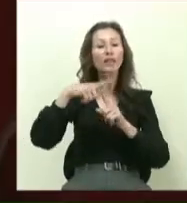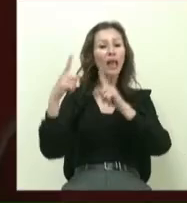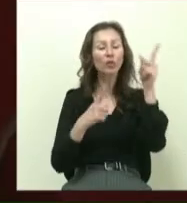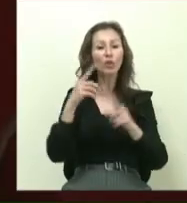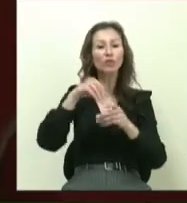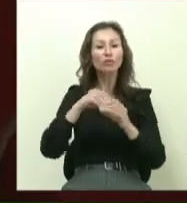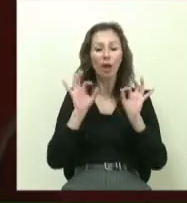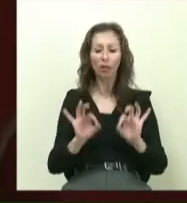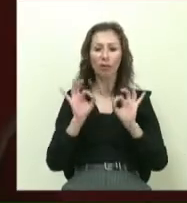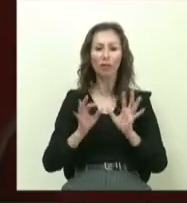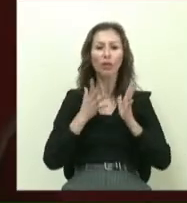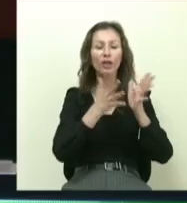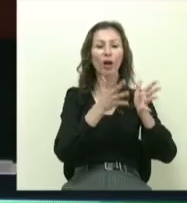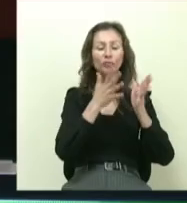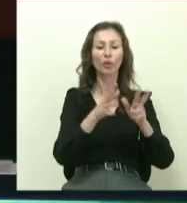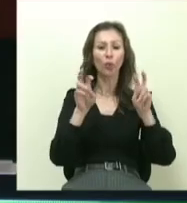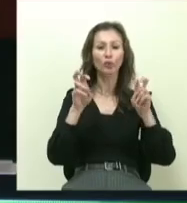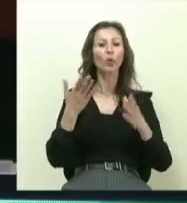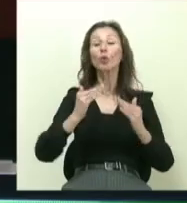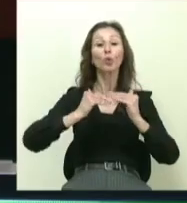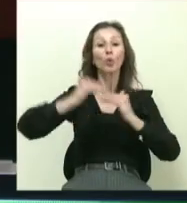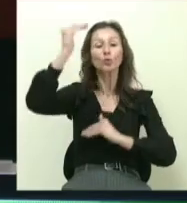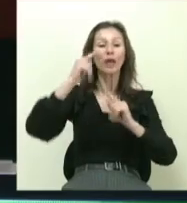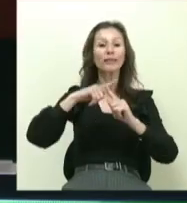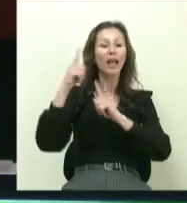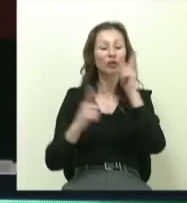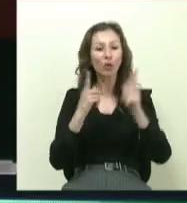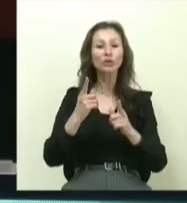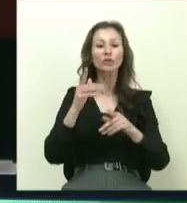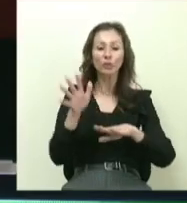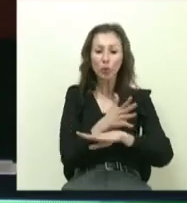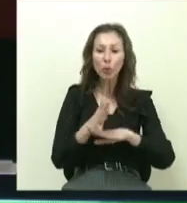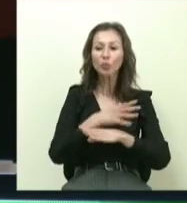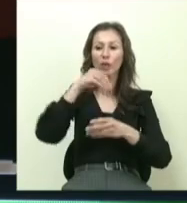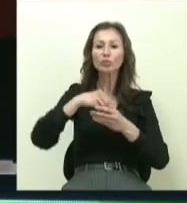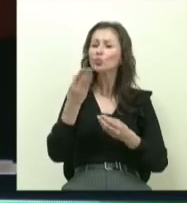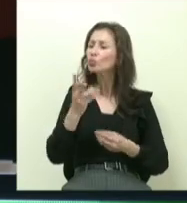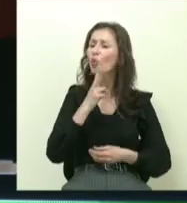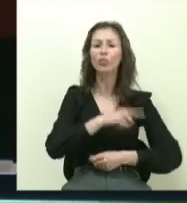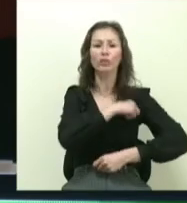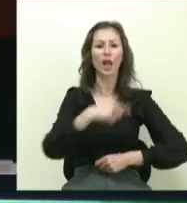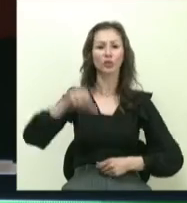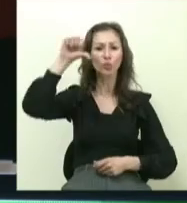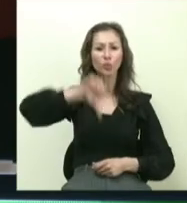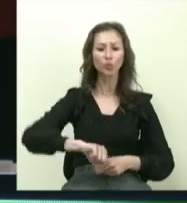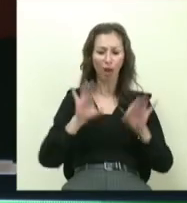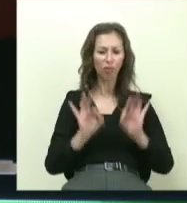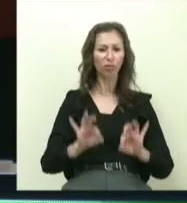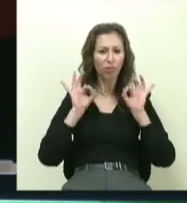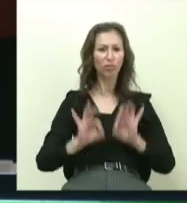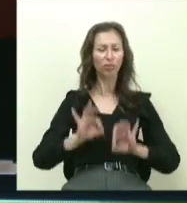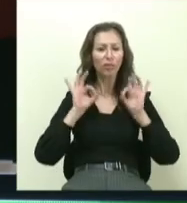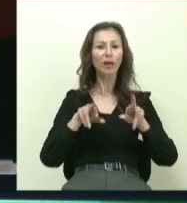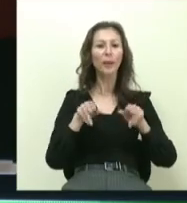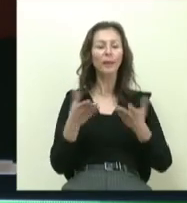ürünlerin ihracatçısı konumunda yüksek teknolojili ürün ihyaacatımız son derece düşük yerinde saymaya devam ediyor